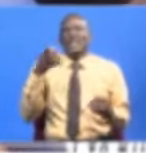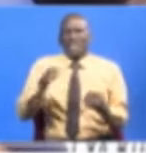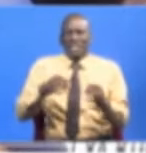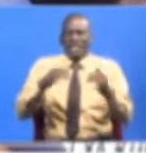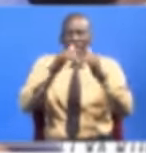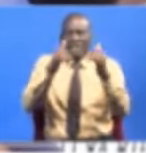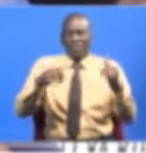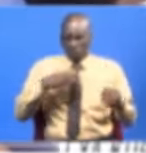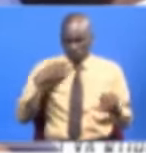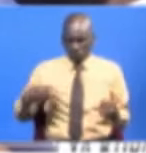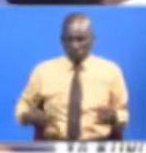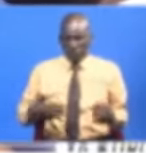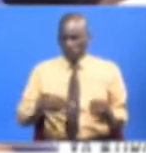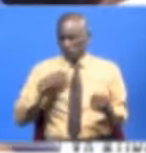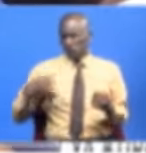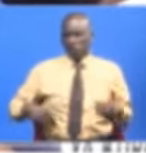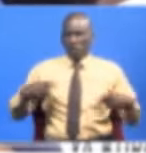China